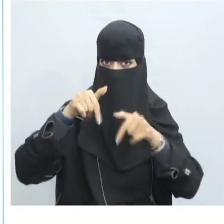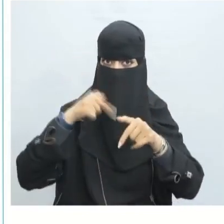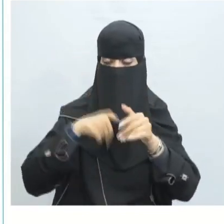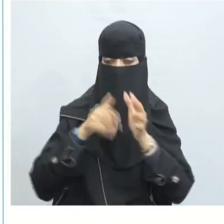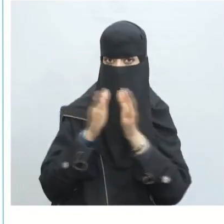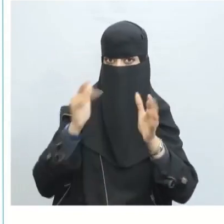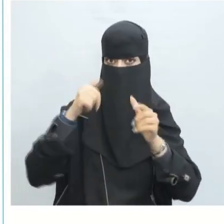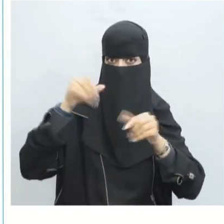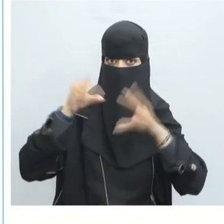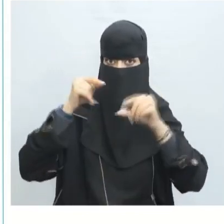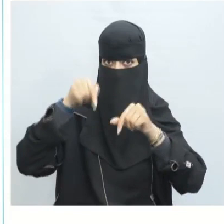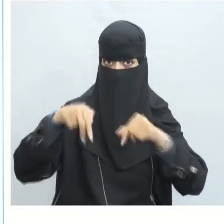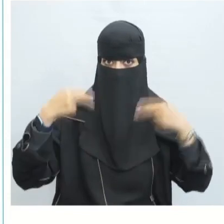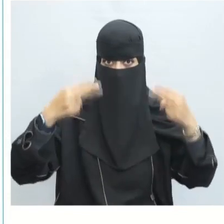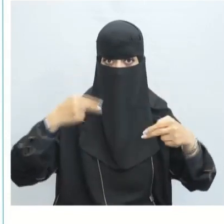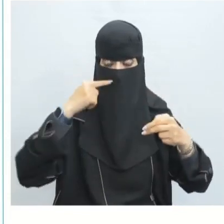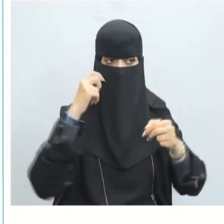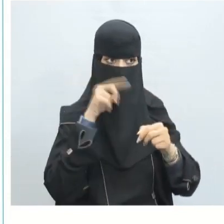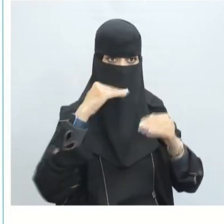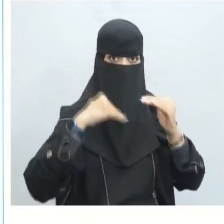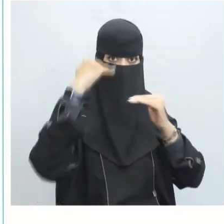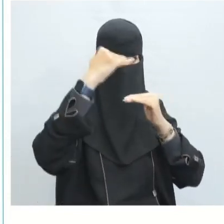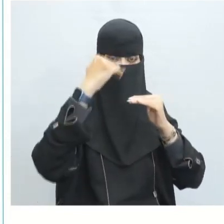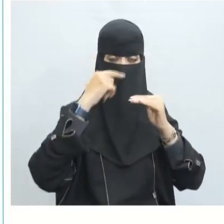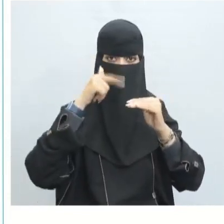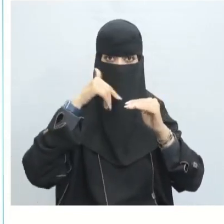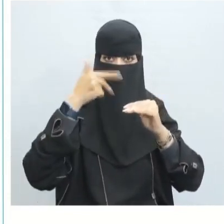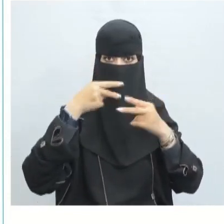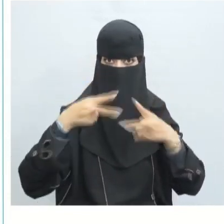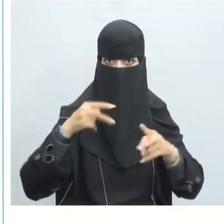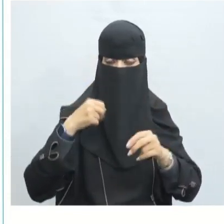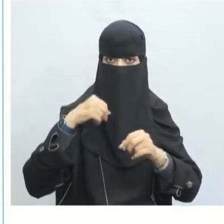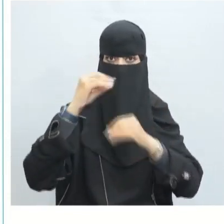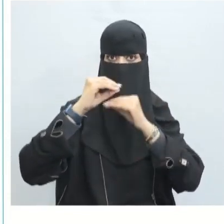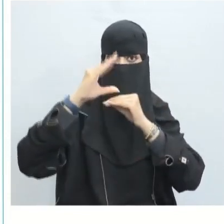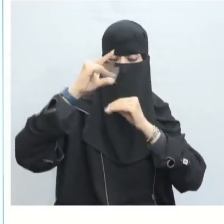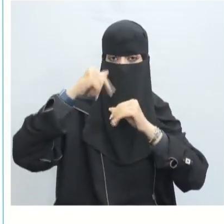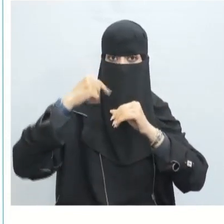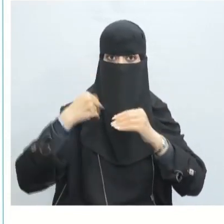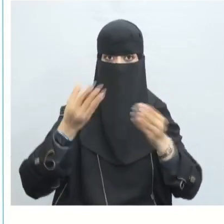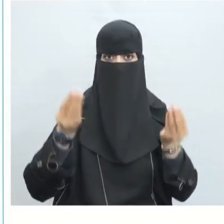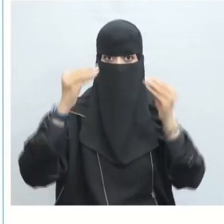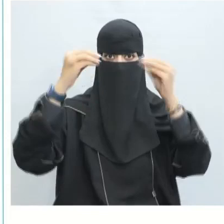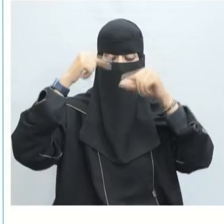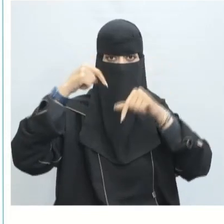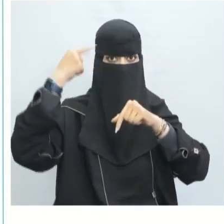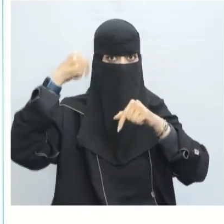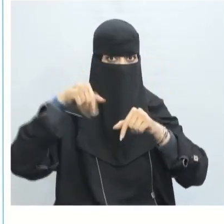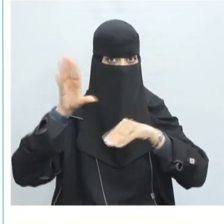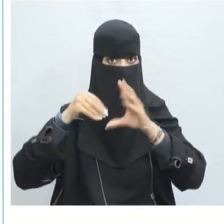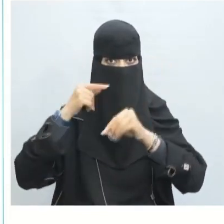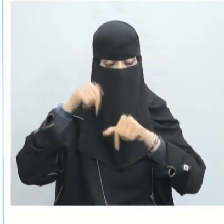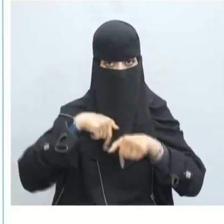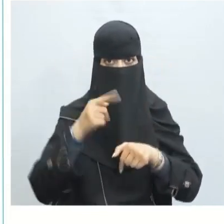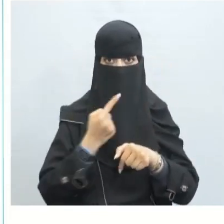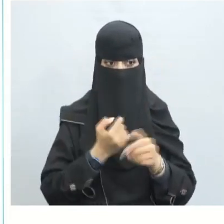الفعاليه حتى لو نظرنا الى مستوى الشخص حينما يود بدء المشروع الاستثماري يفكر بالسوق هل هنالك طالب على المنتج او